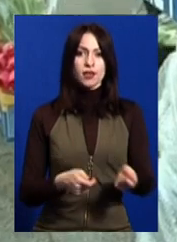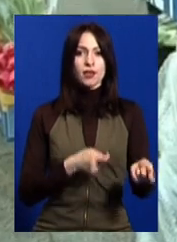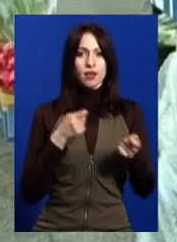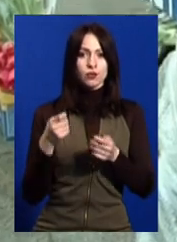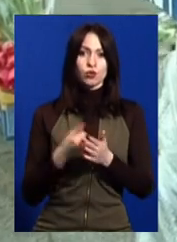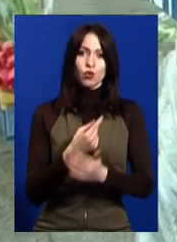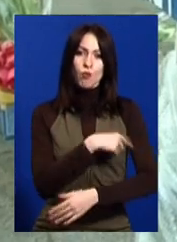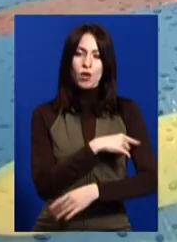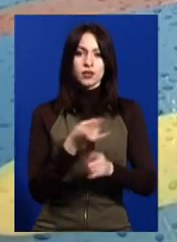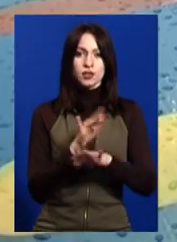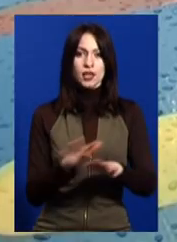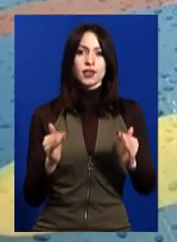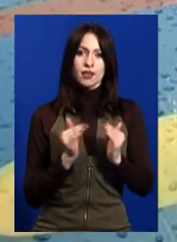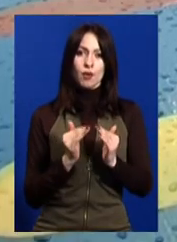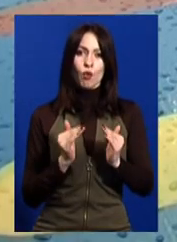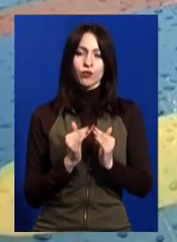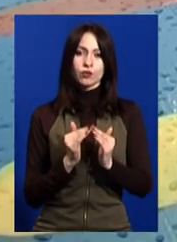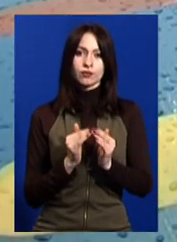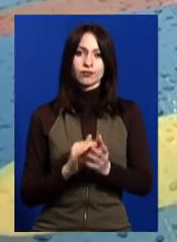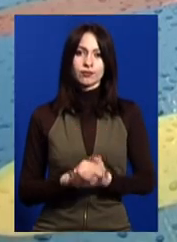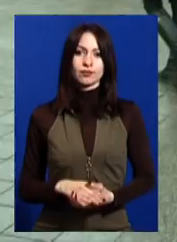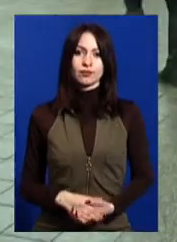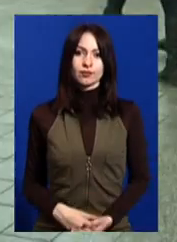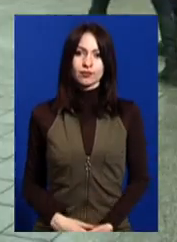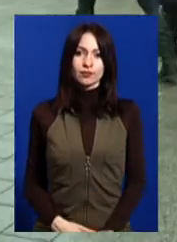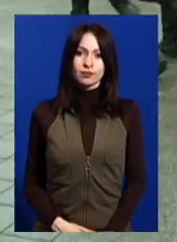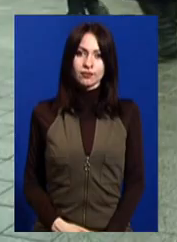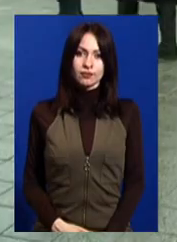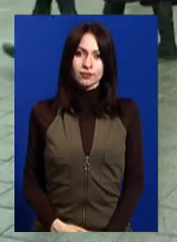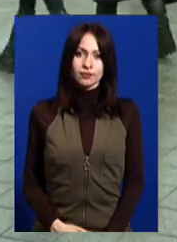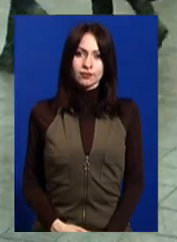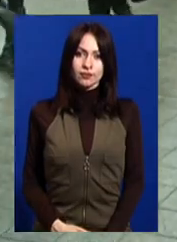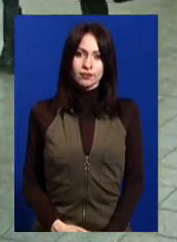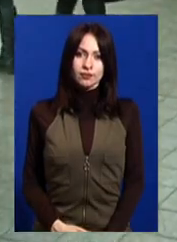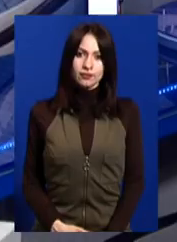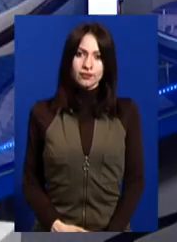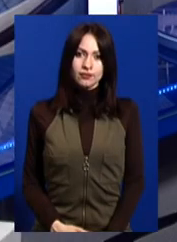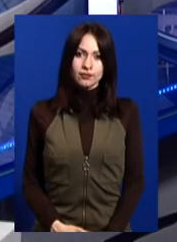до лікарень та дитячих будинків. Софія Цвіткова, Юрій Лавриненко, новини ЮА Харків.